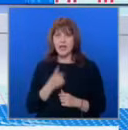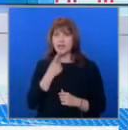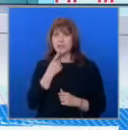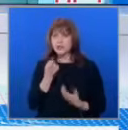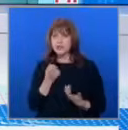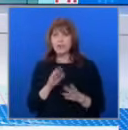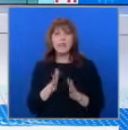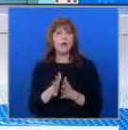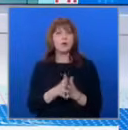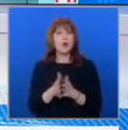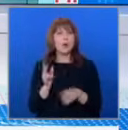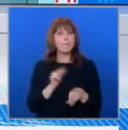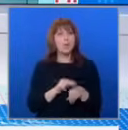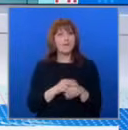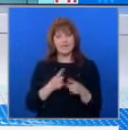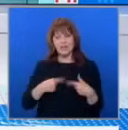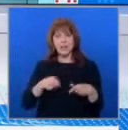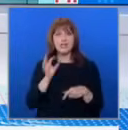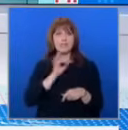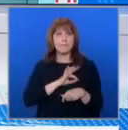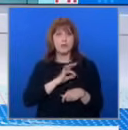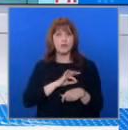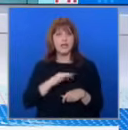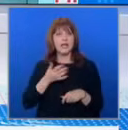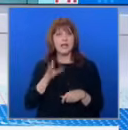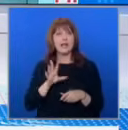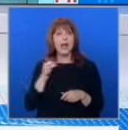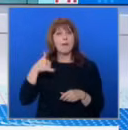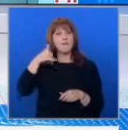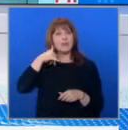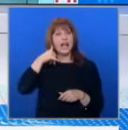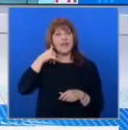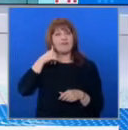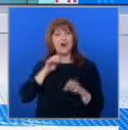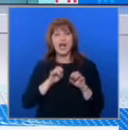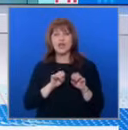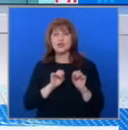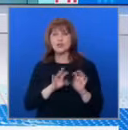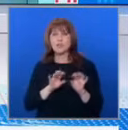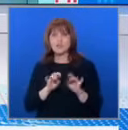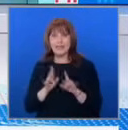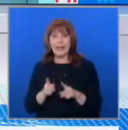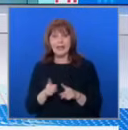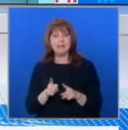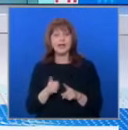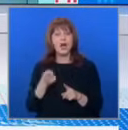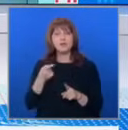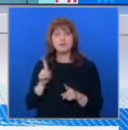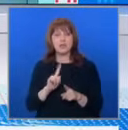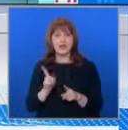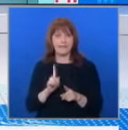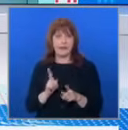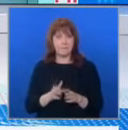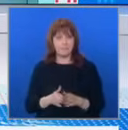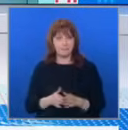Защо обаче някои хора от Пловдив и региона са получили съобщение на телефоните си малко преди вчерашния трус, а други не? Провери екип